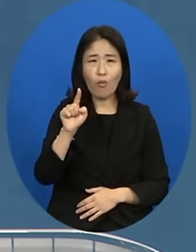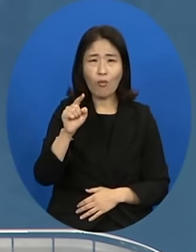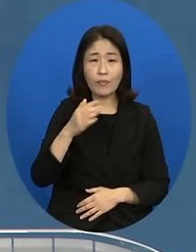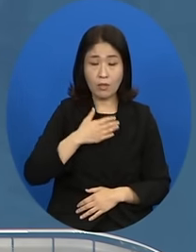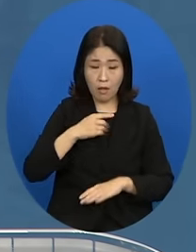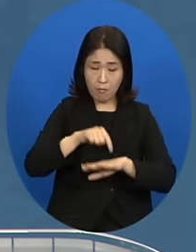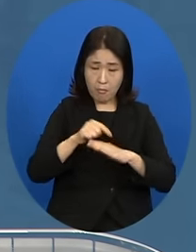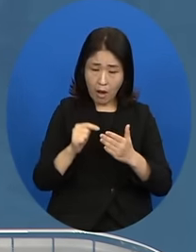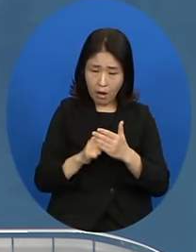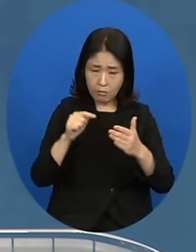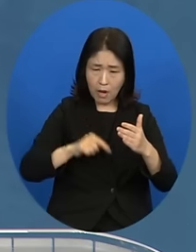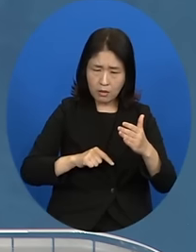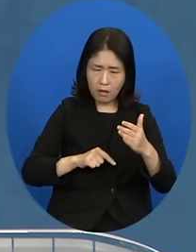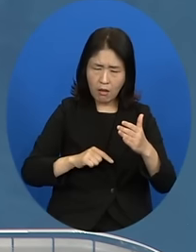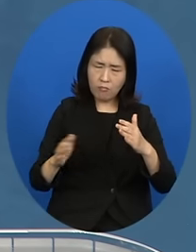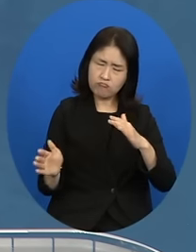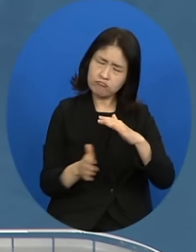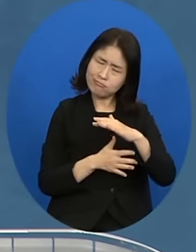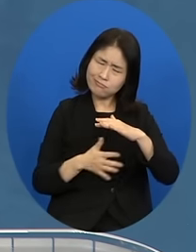너무 공허했어요.